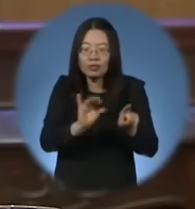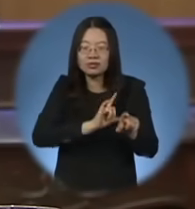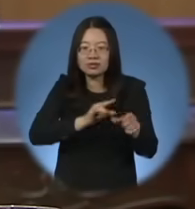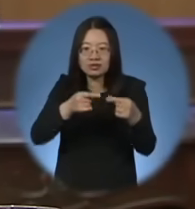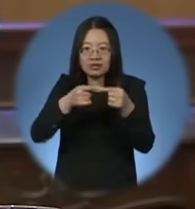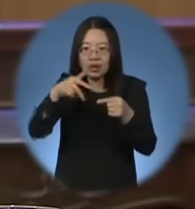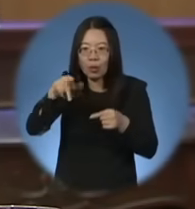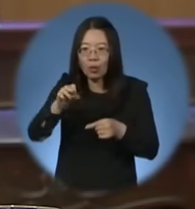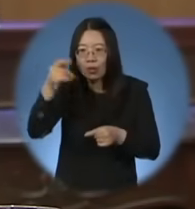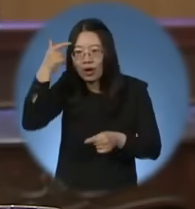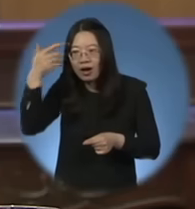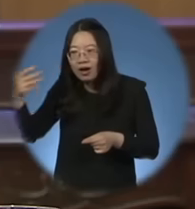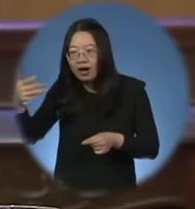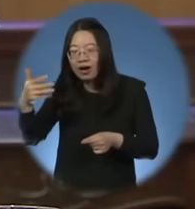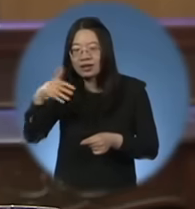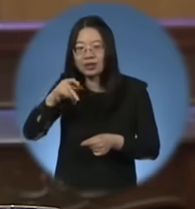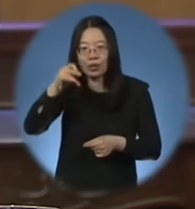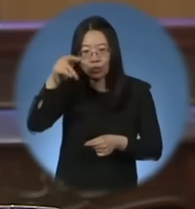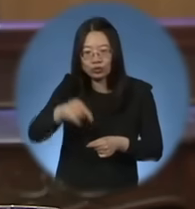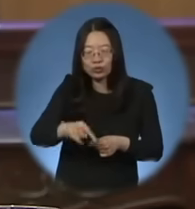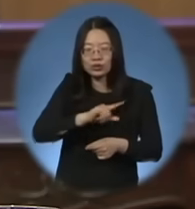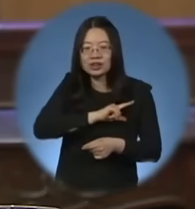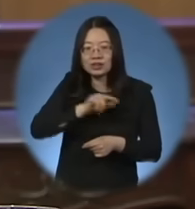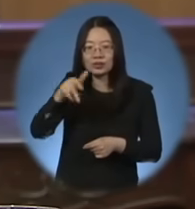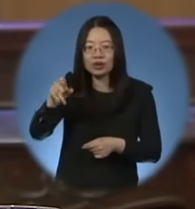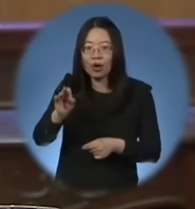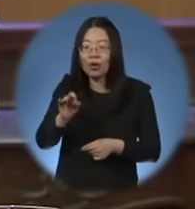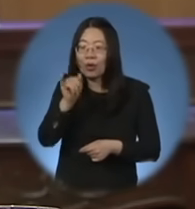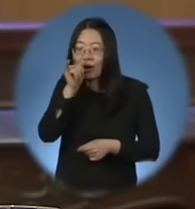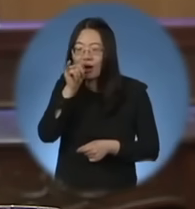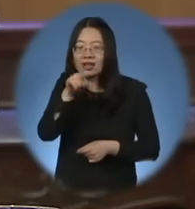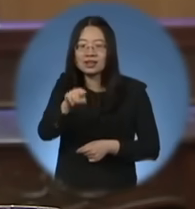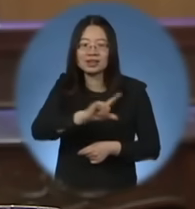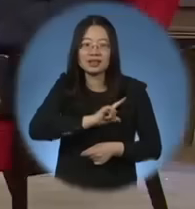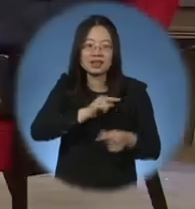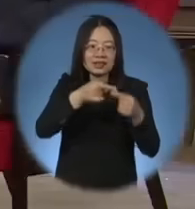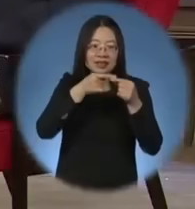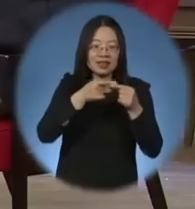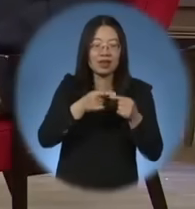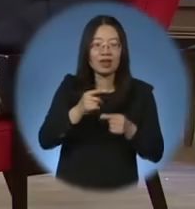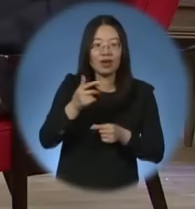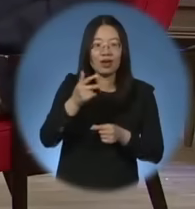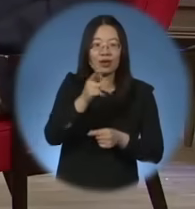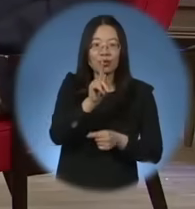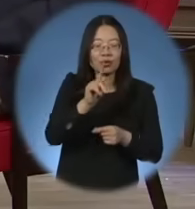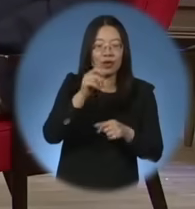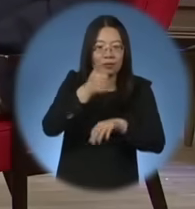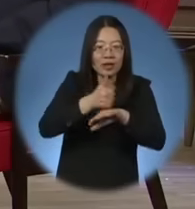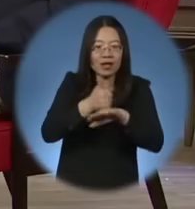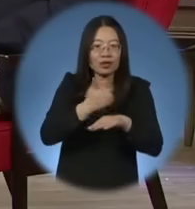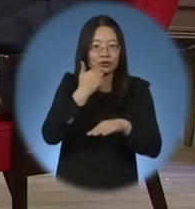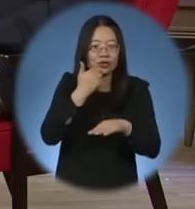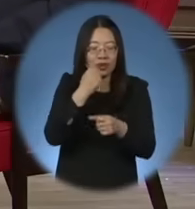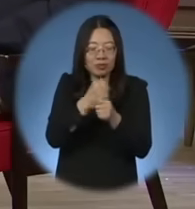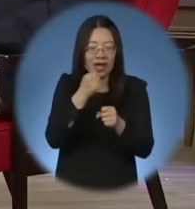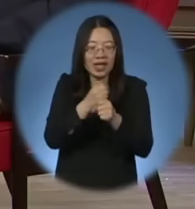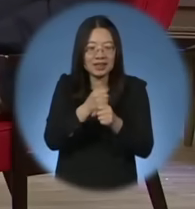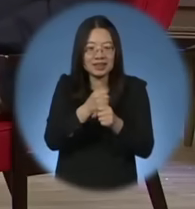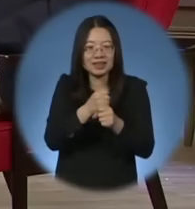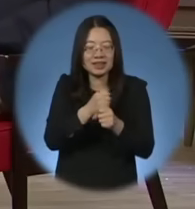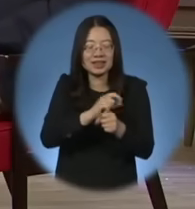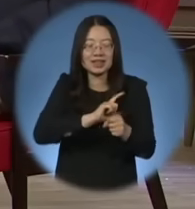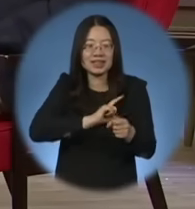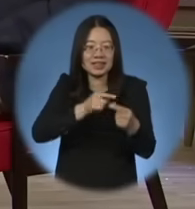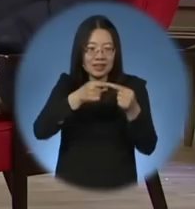그러시는 거예요 그래서 저 청주점 갑니다 그랬더니 아 그 성씨는 고려말에 누구누구가 만든 성 씨고 이렇게 딱